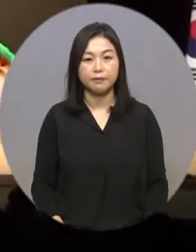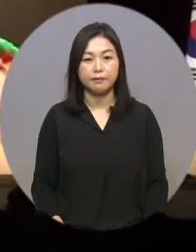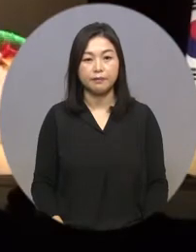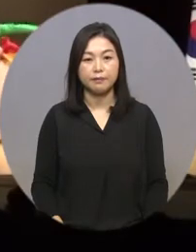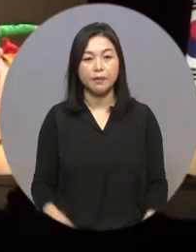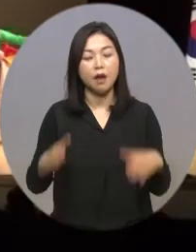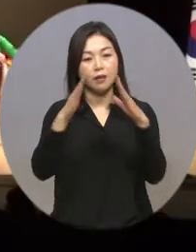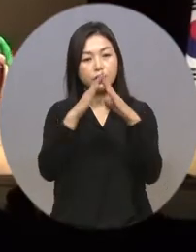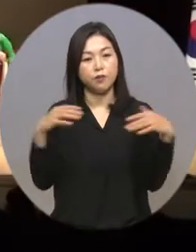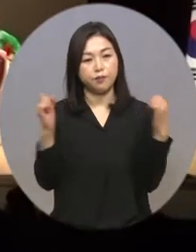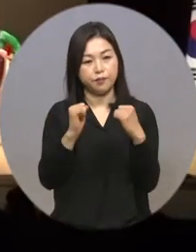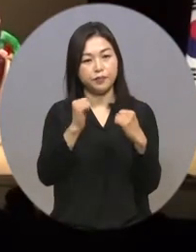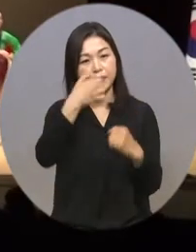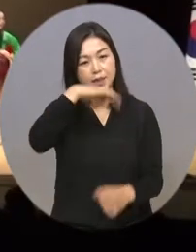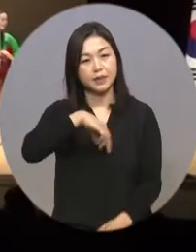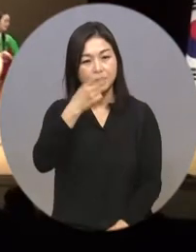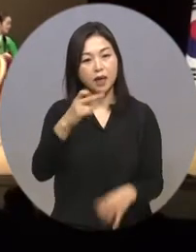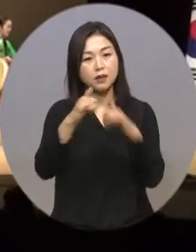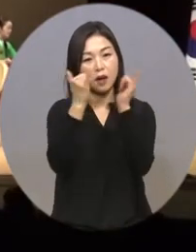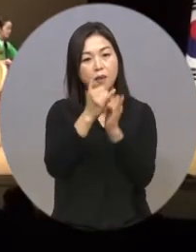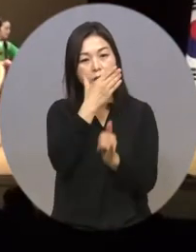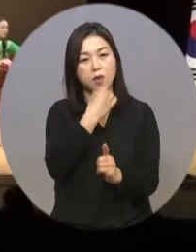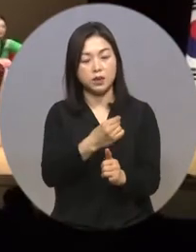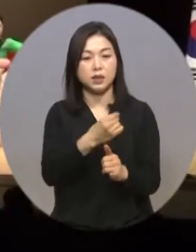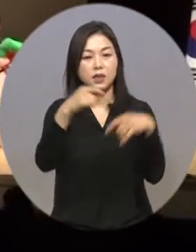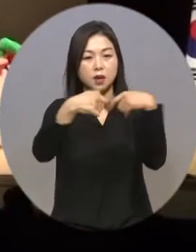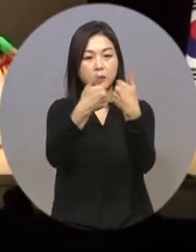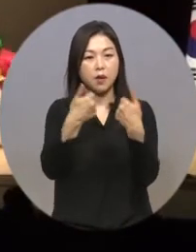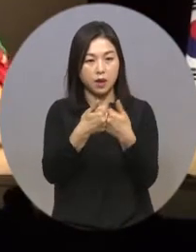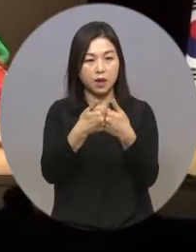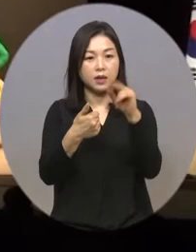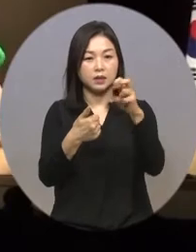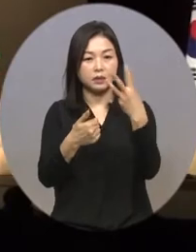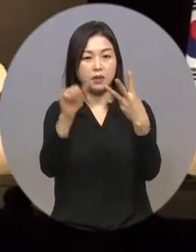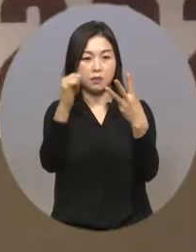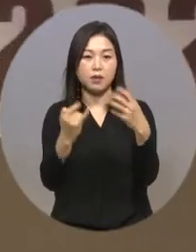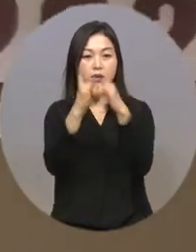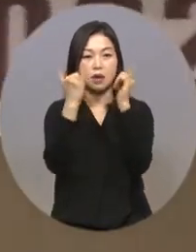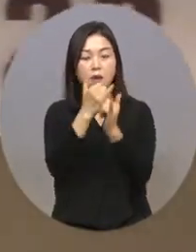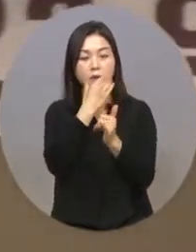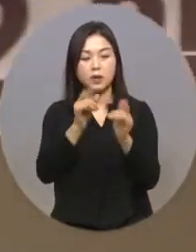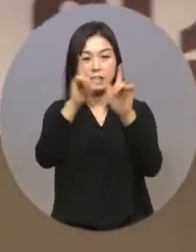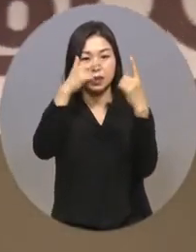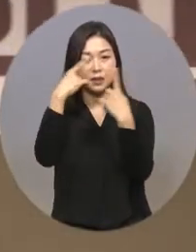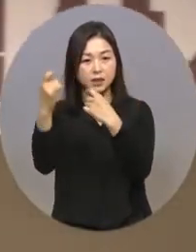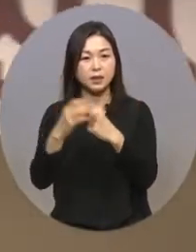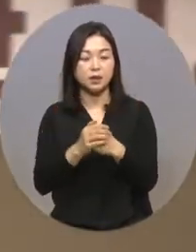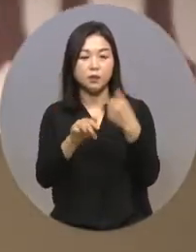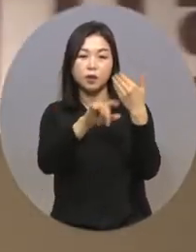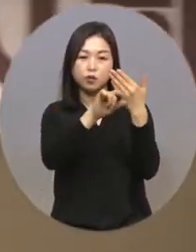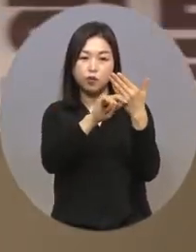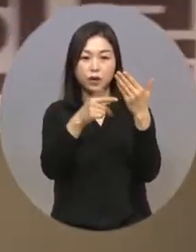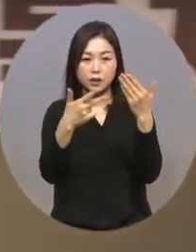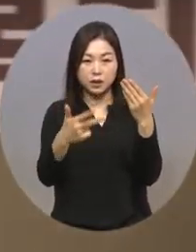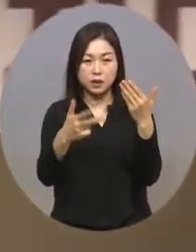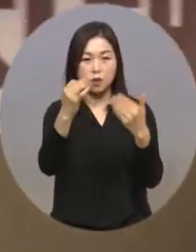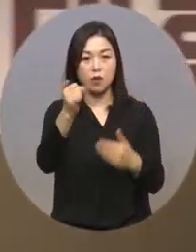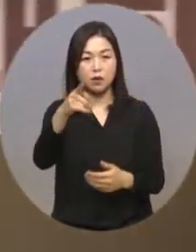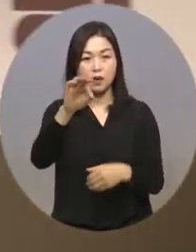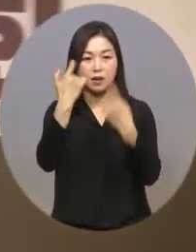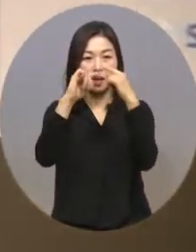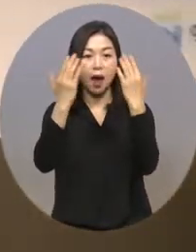전북 익산시 사회복지협의회가 제23회 사회복지의 날을 맞아 7일 오후 원광대학교